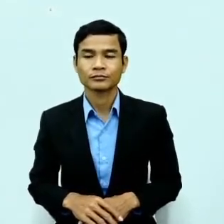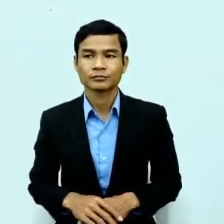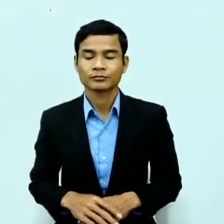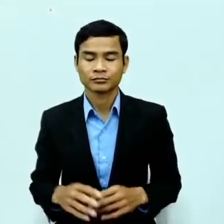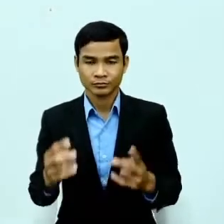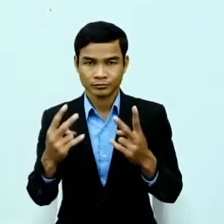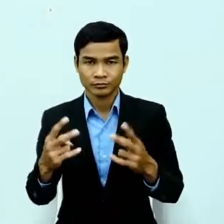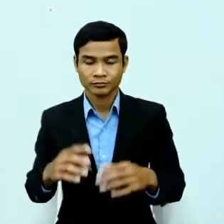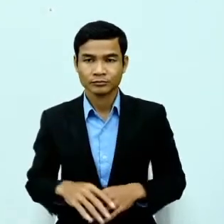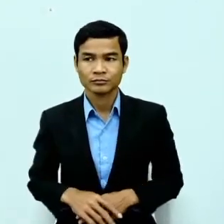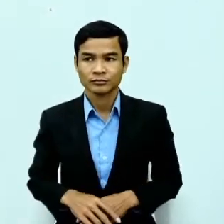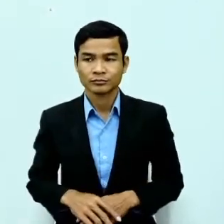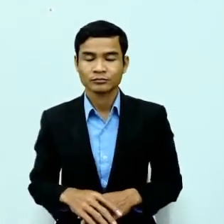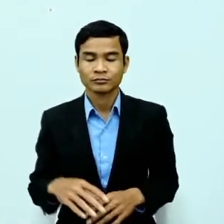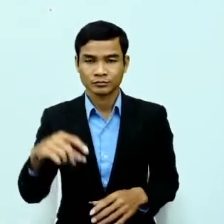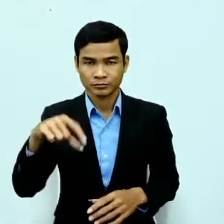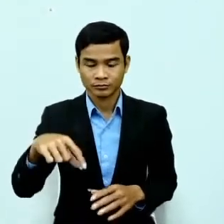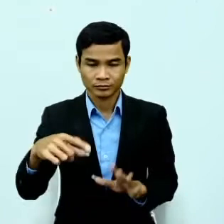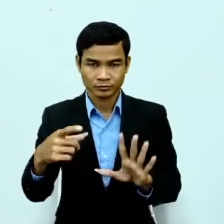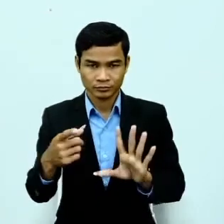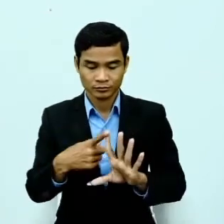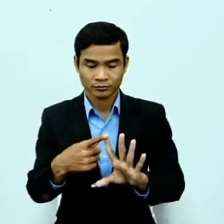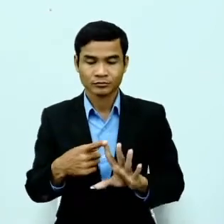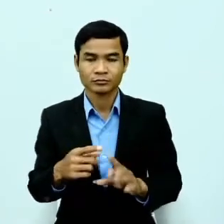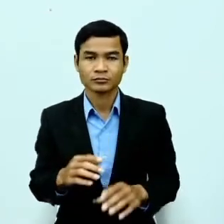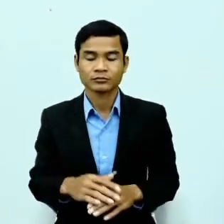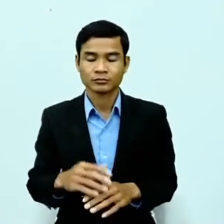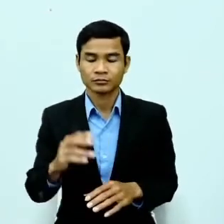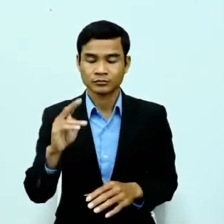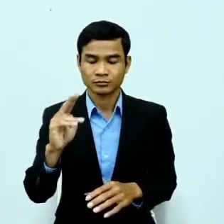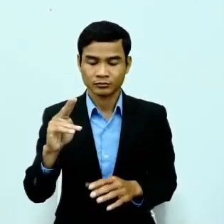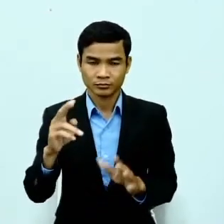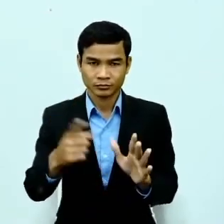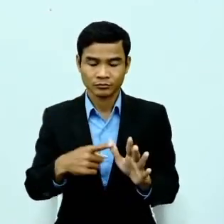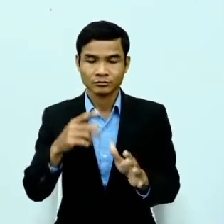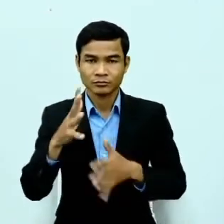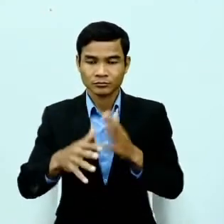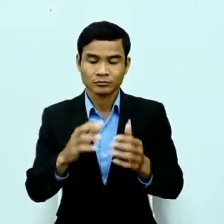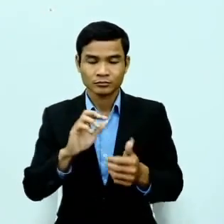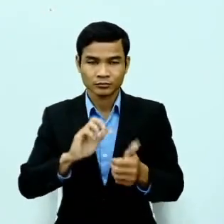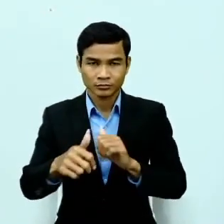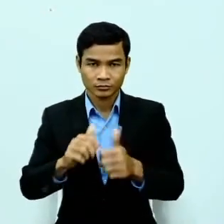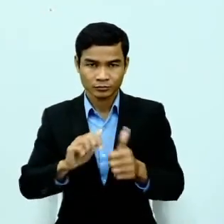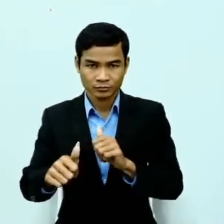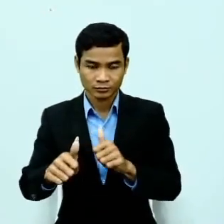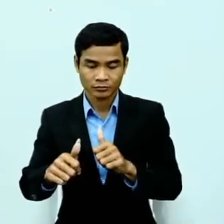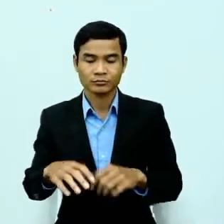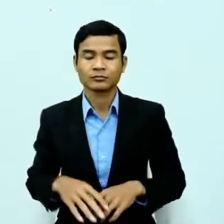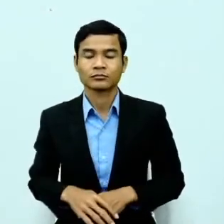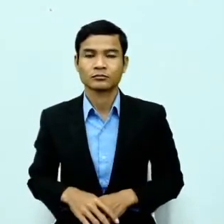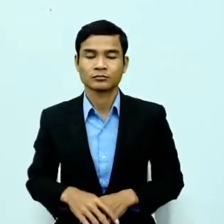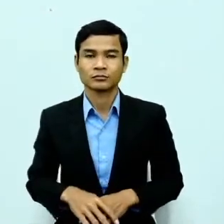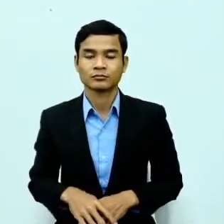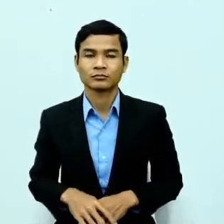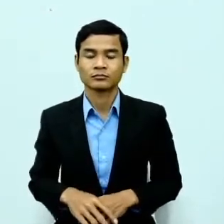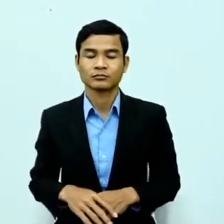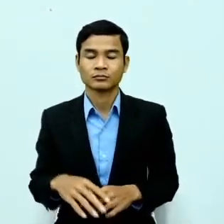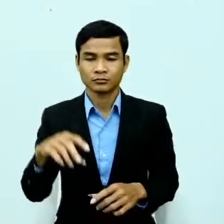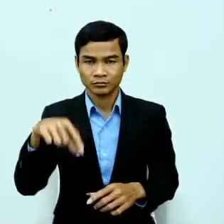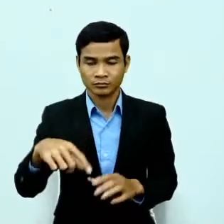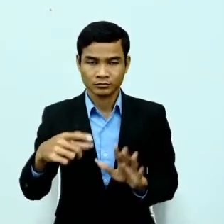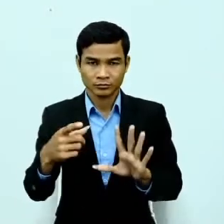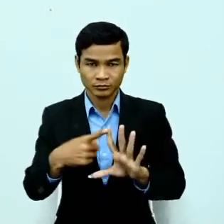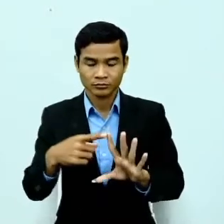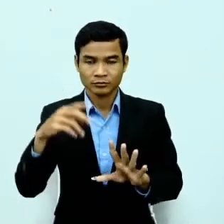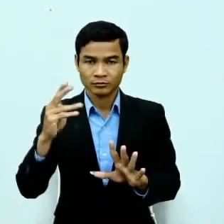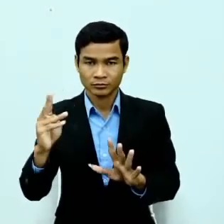tiếng toán co ấy cày lo á là cây là co ấy